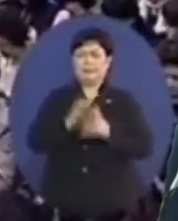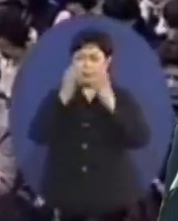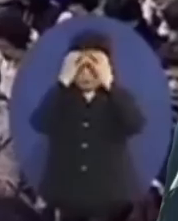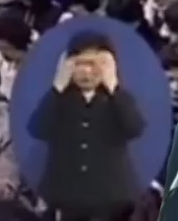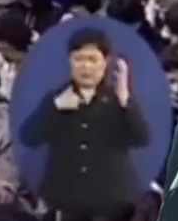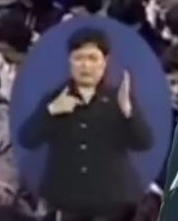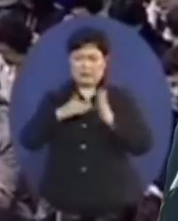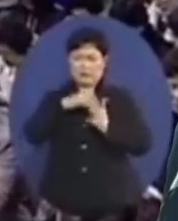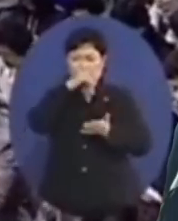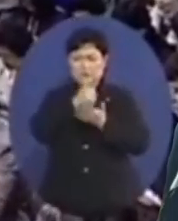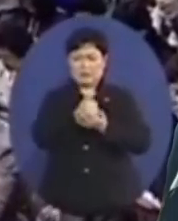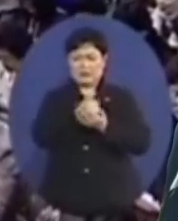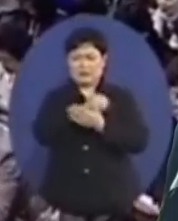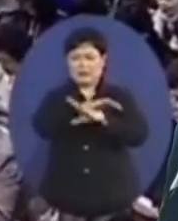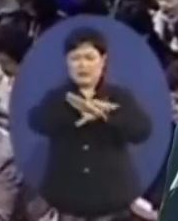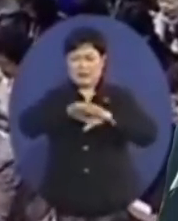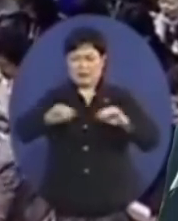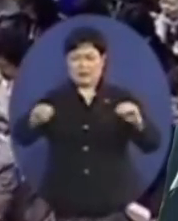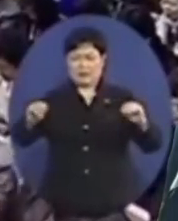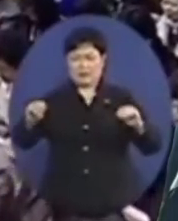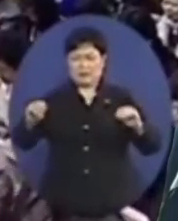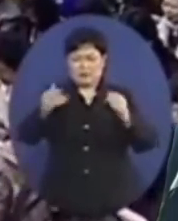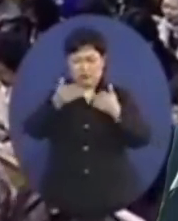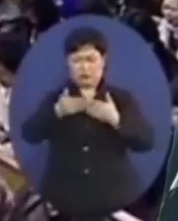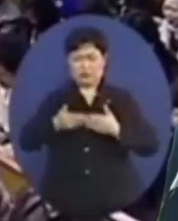고난당하시고 죄를 청산하시고